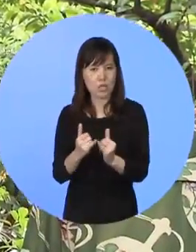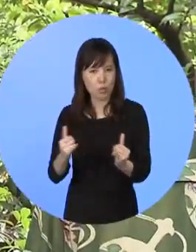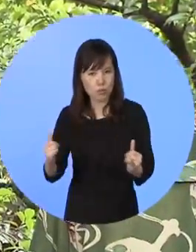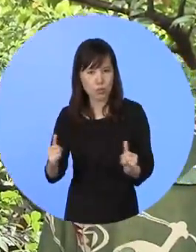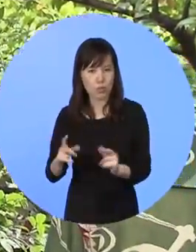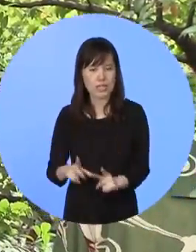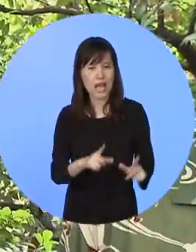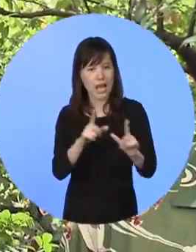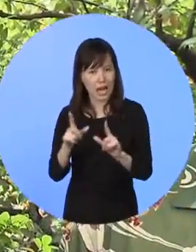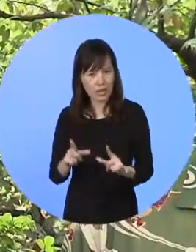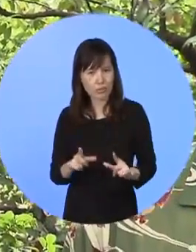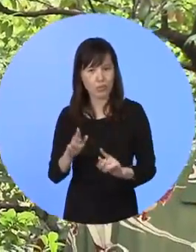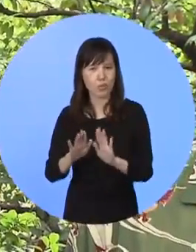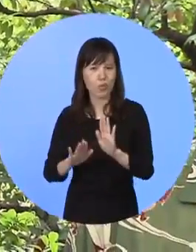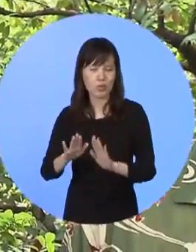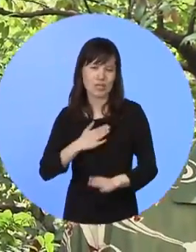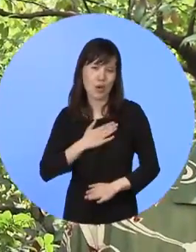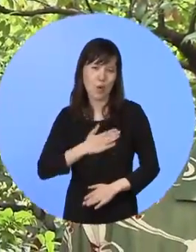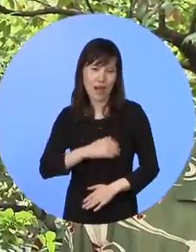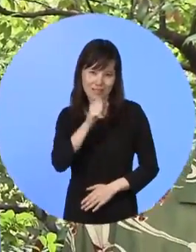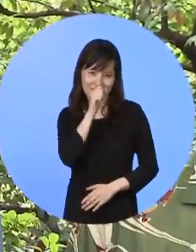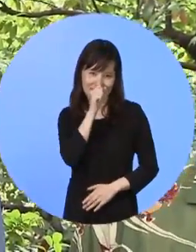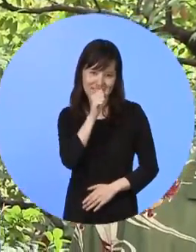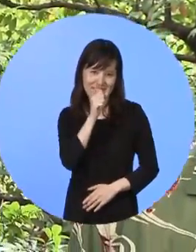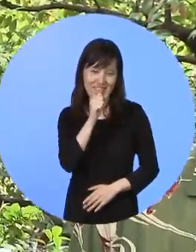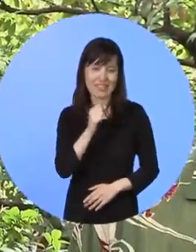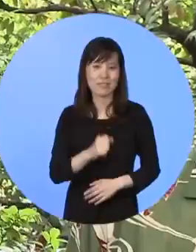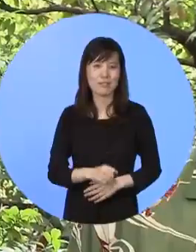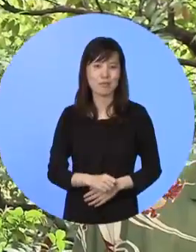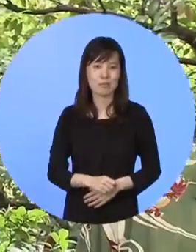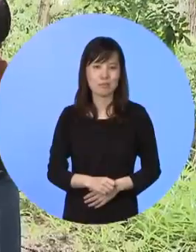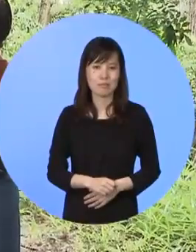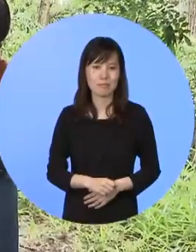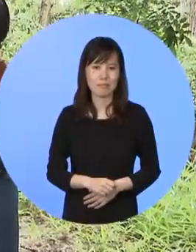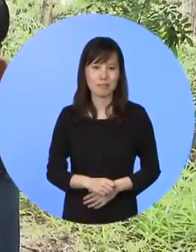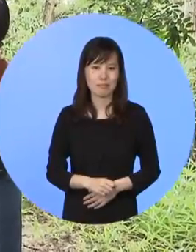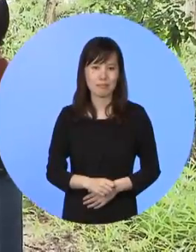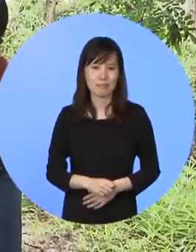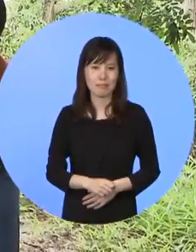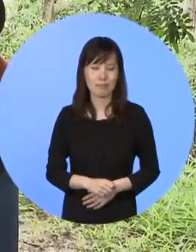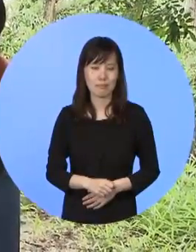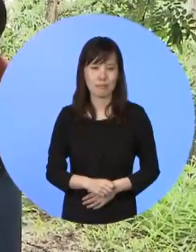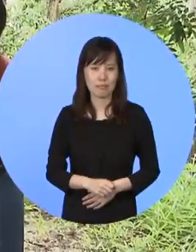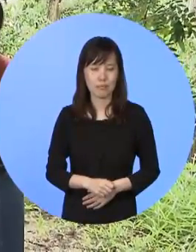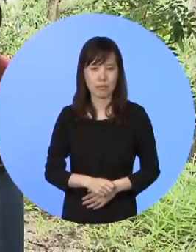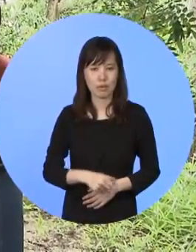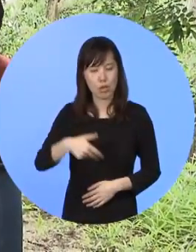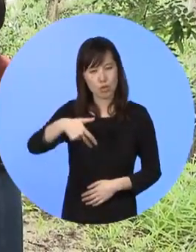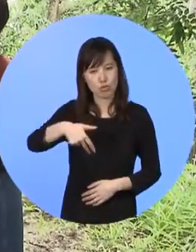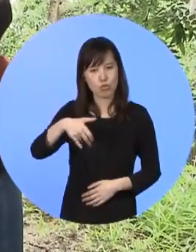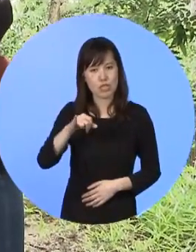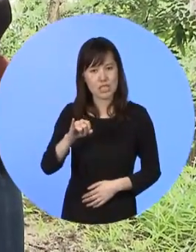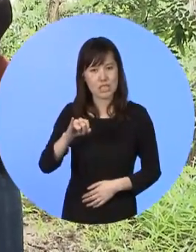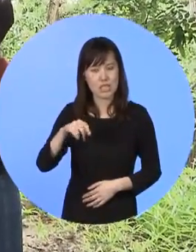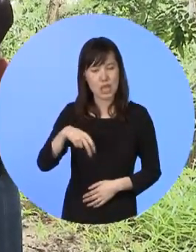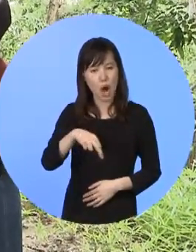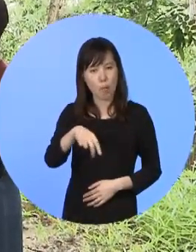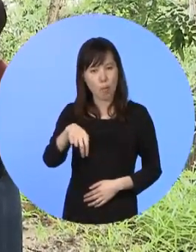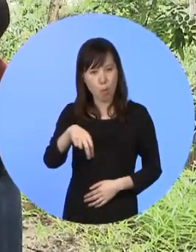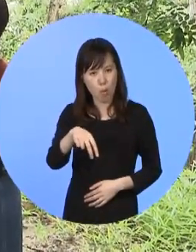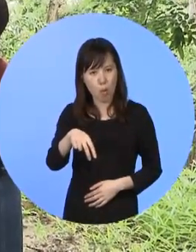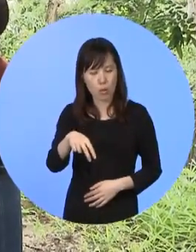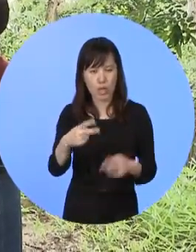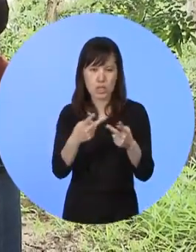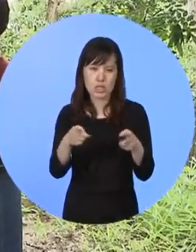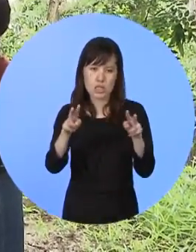るそういったいい場所かなというふうに思いますね。 水産歩ニュータウン編で初めて神社